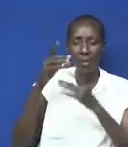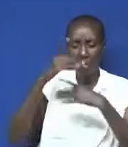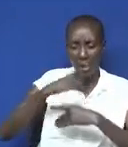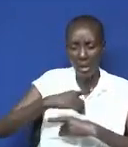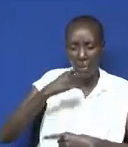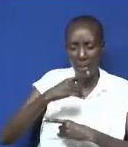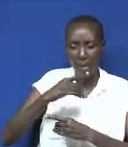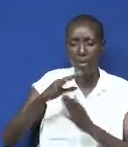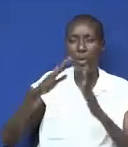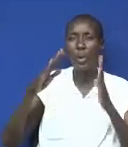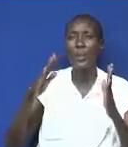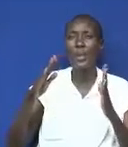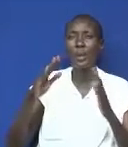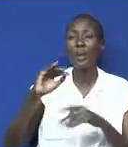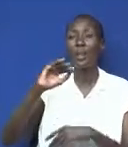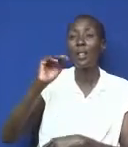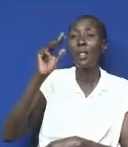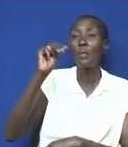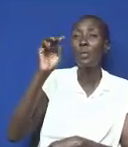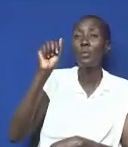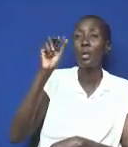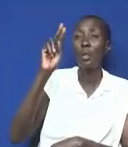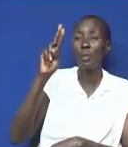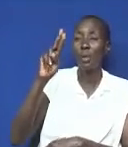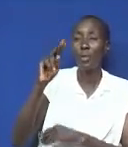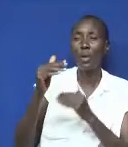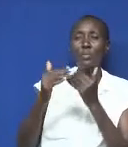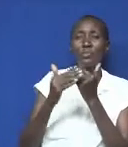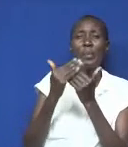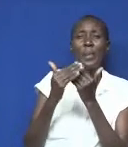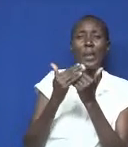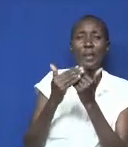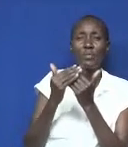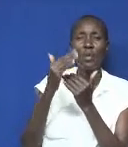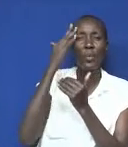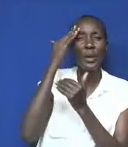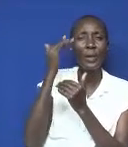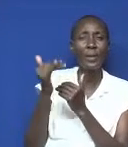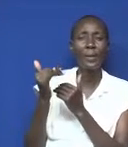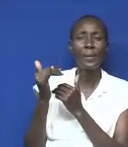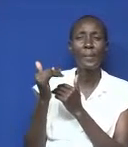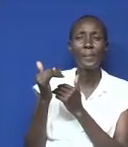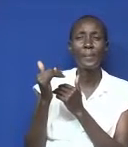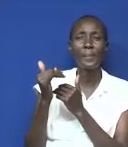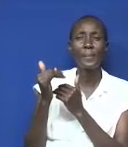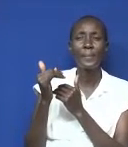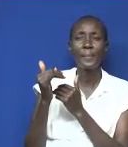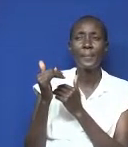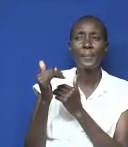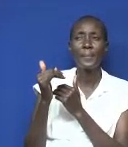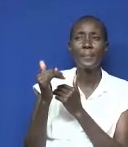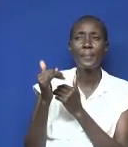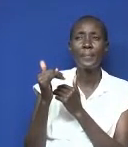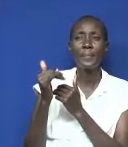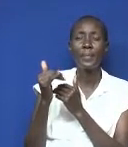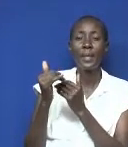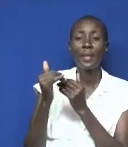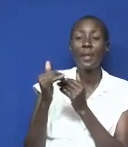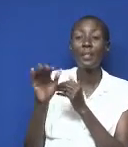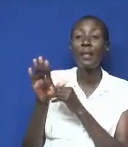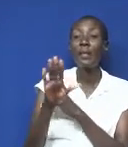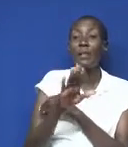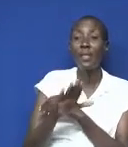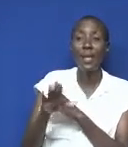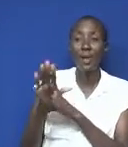Hiyo mlima wa Mau utahifadhiwa kwa sababu ya kuweka mazingira sawa na